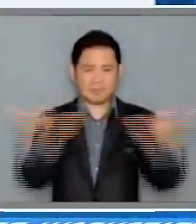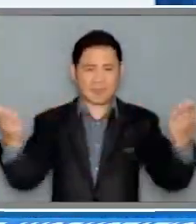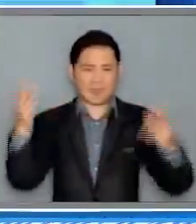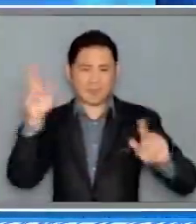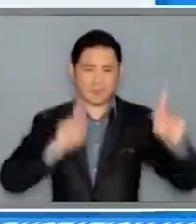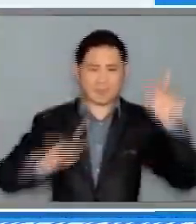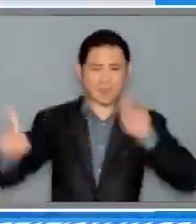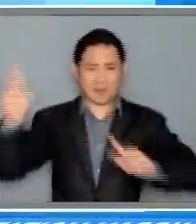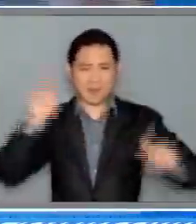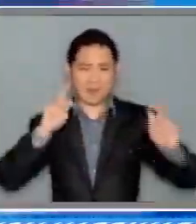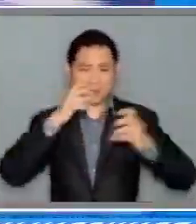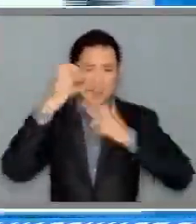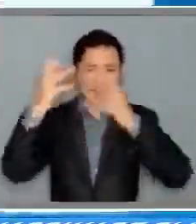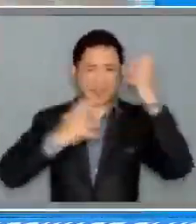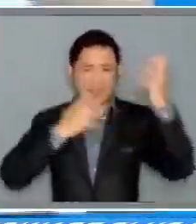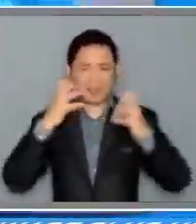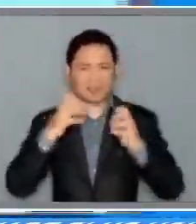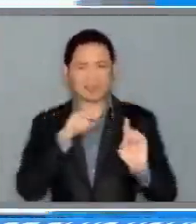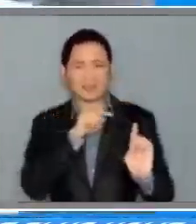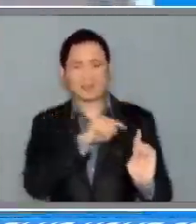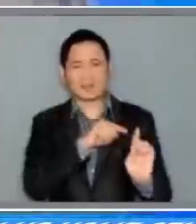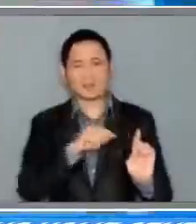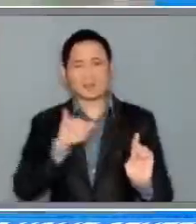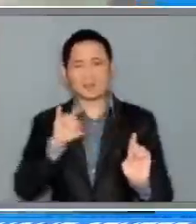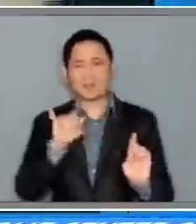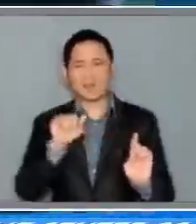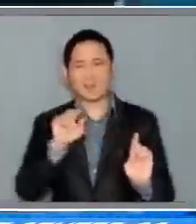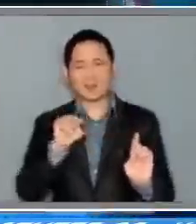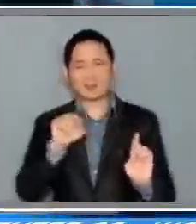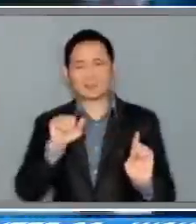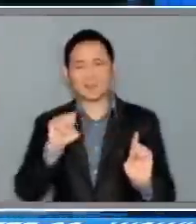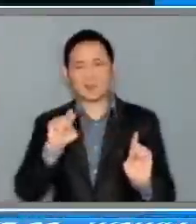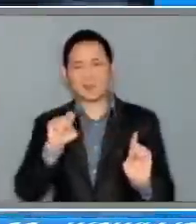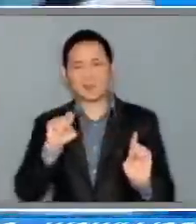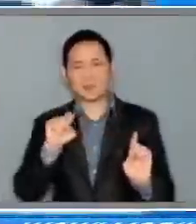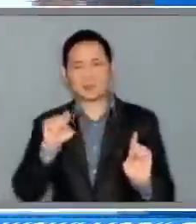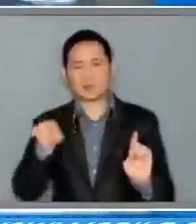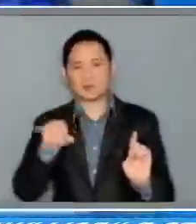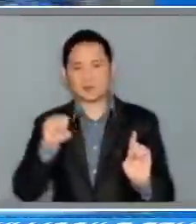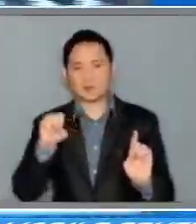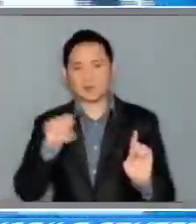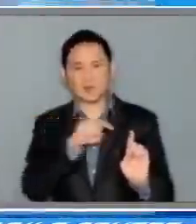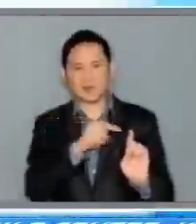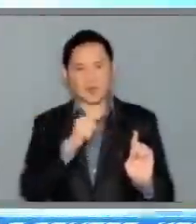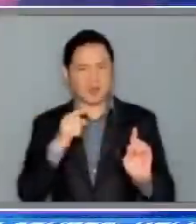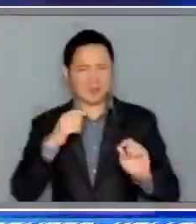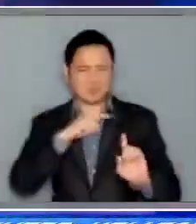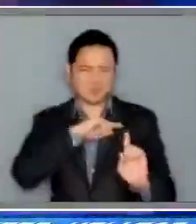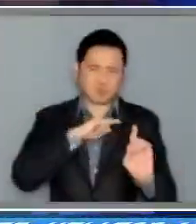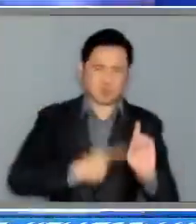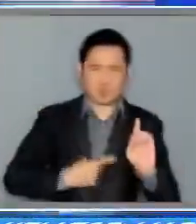Walang hanggan ang energy ni Asia's Limitless star Julian San Jose sa pag-guest niya sa It's Showtime.